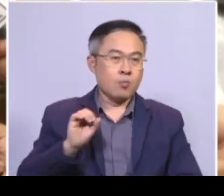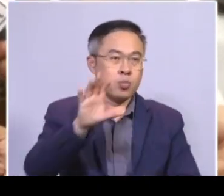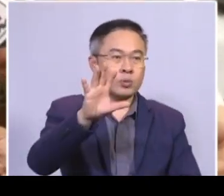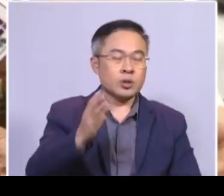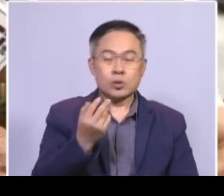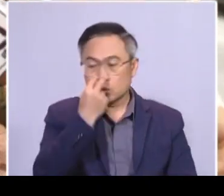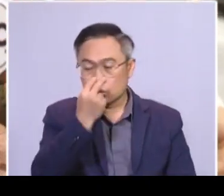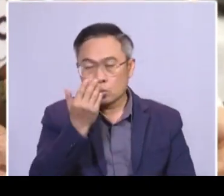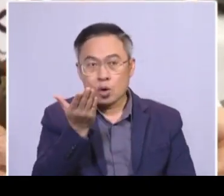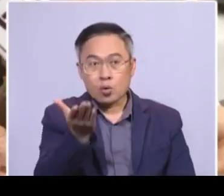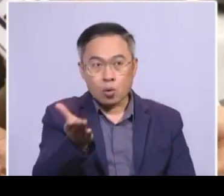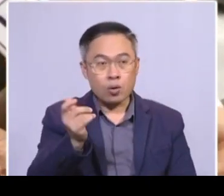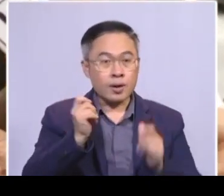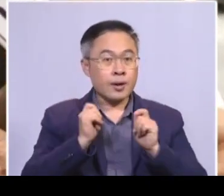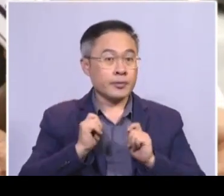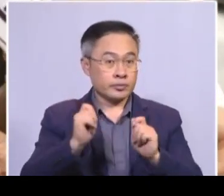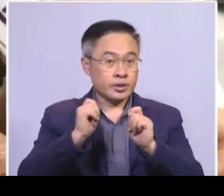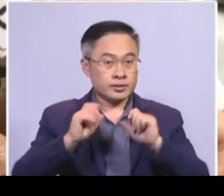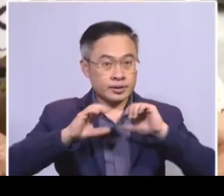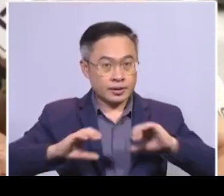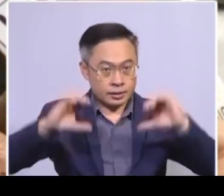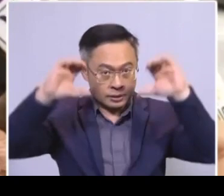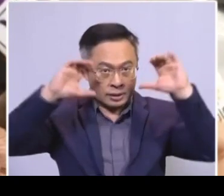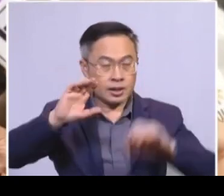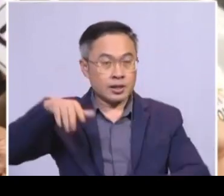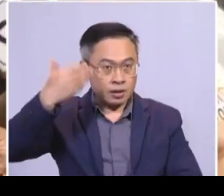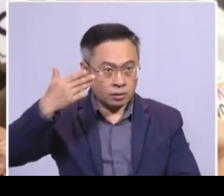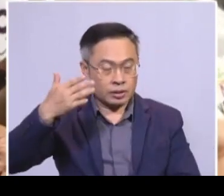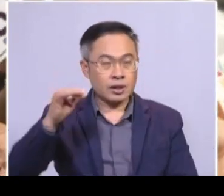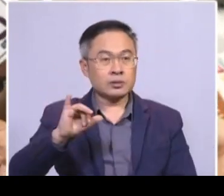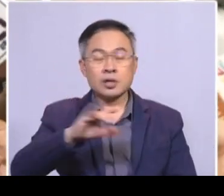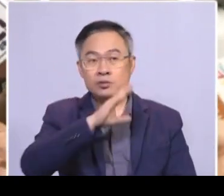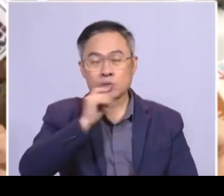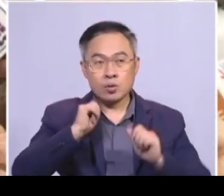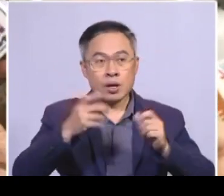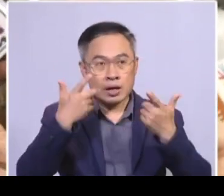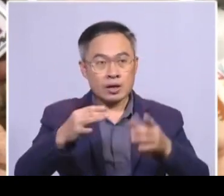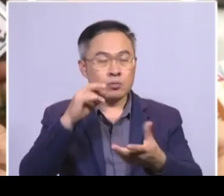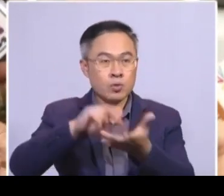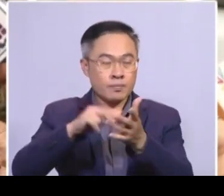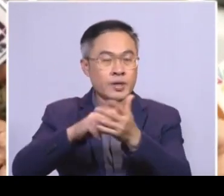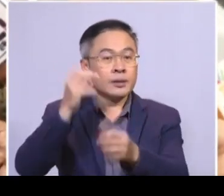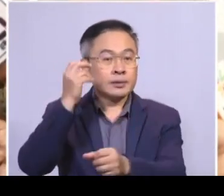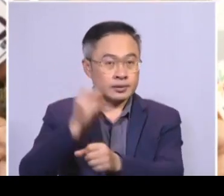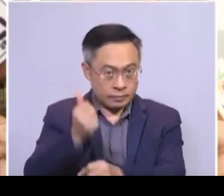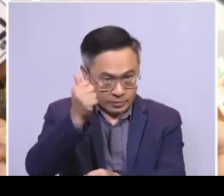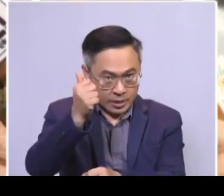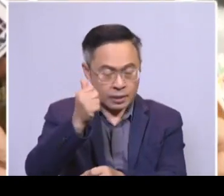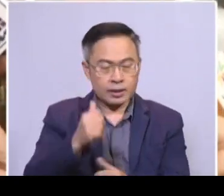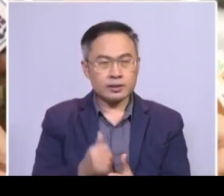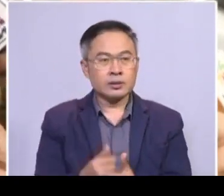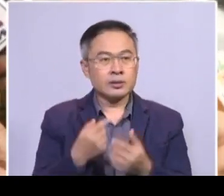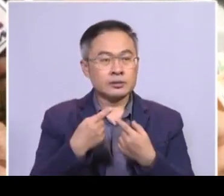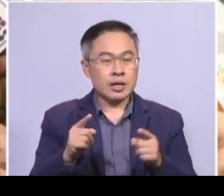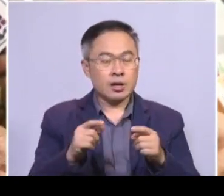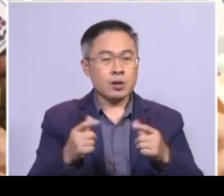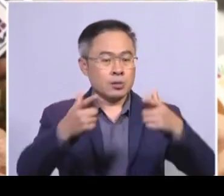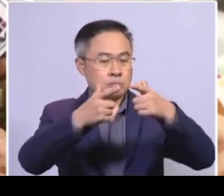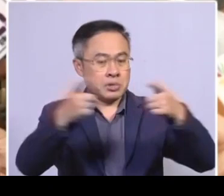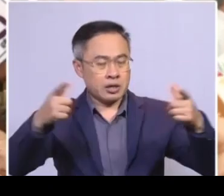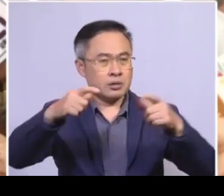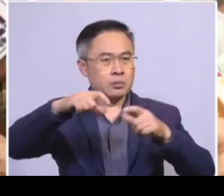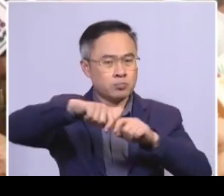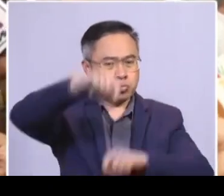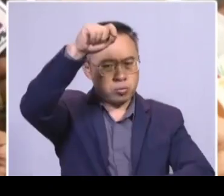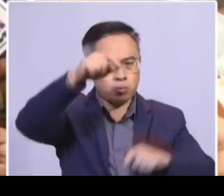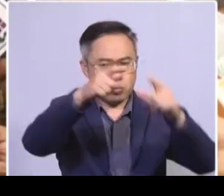านที่รับดูแลหรือเปล่าหากว่าได้รับอนุญาตสามารถทำได้แต่เรื่องของขนาดที่อา